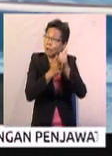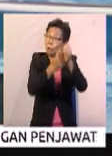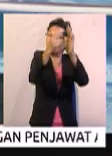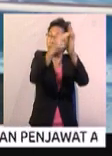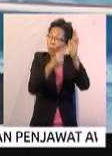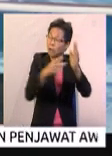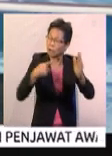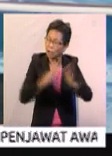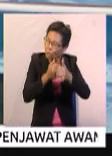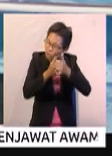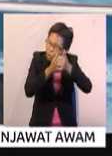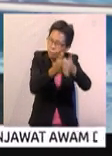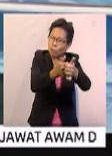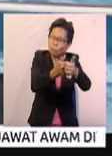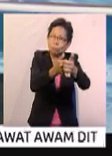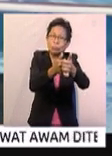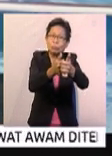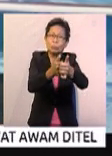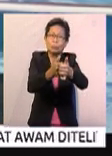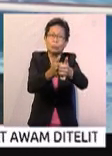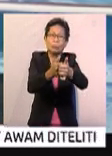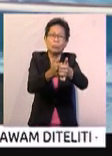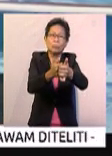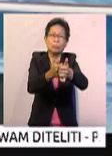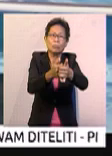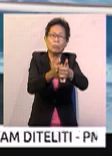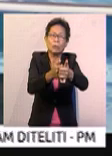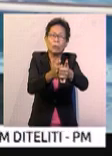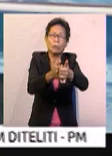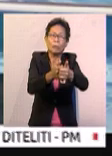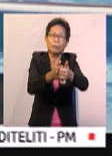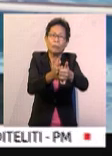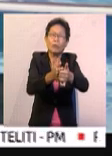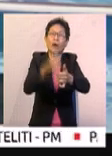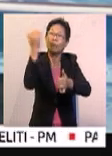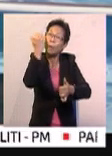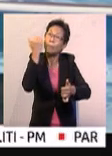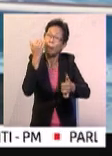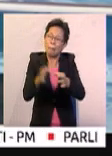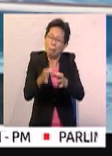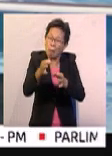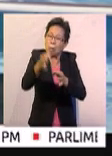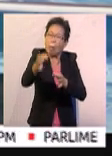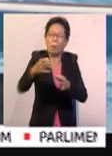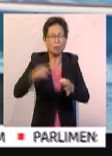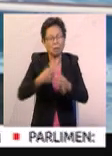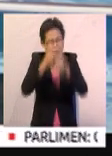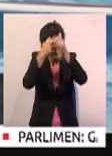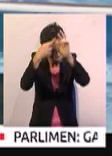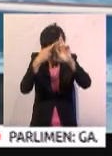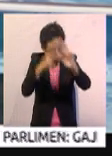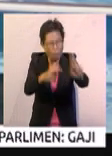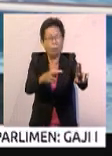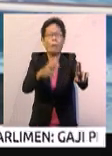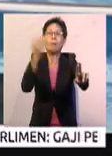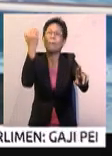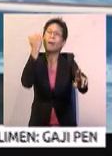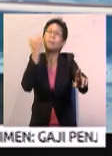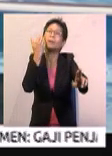patuh kepada tangguhan yang dibuat oleh mahkamah. Kita hormati